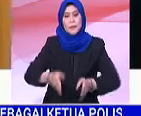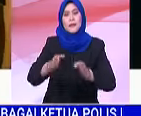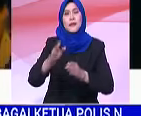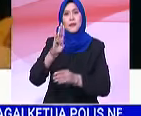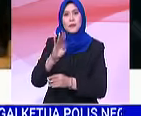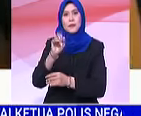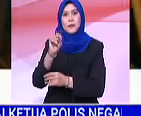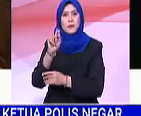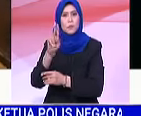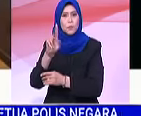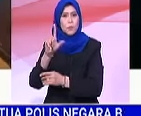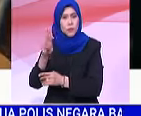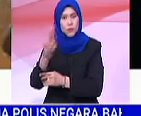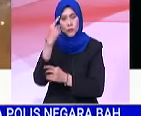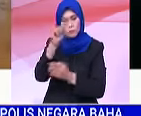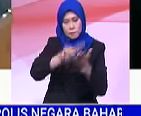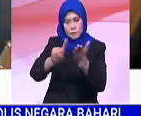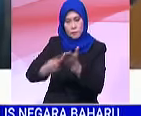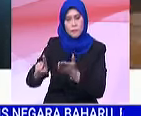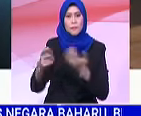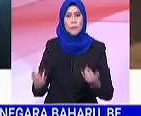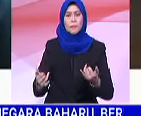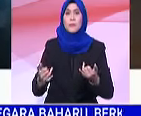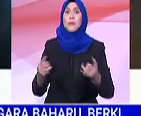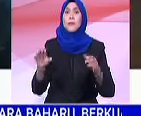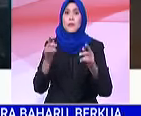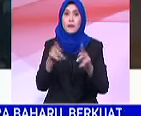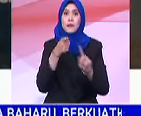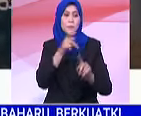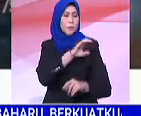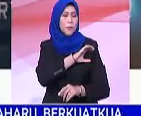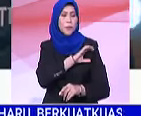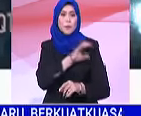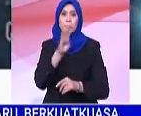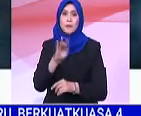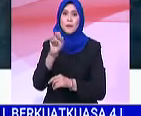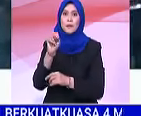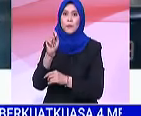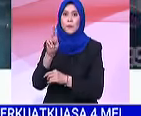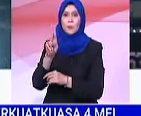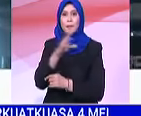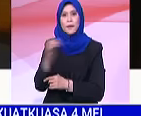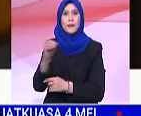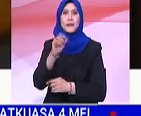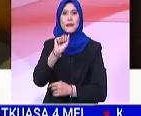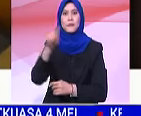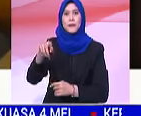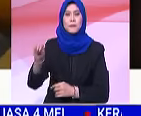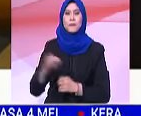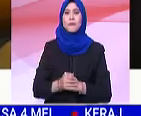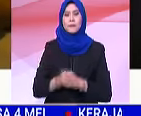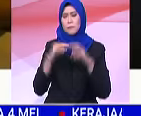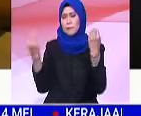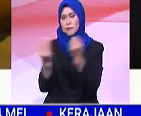Tatau semasa melakukan tinjauan SJR yang dilakukan oleh pihak polis Bintulu dan ATM. Masyarakat, hujar beliau,